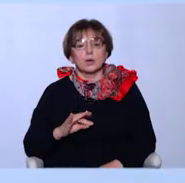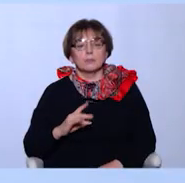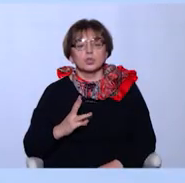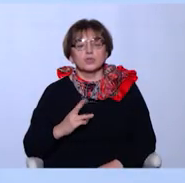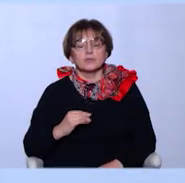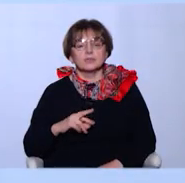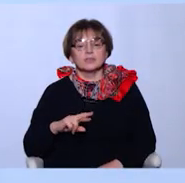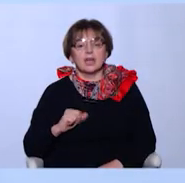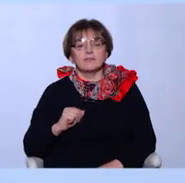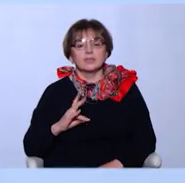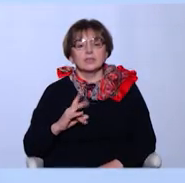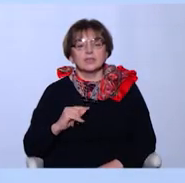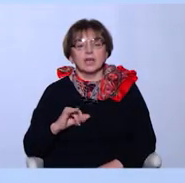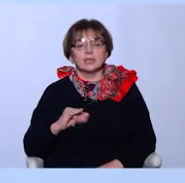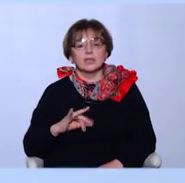გურამიშვილის დავითიანი,